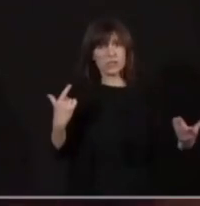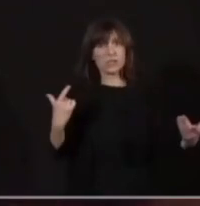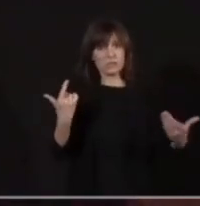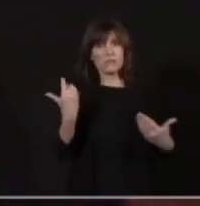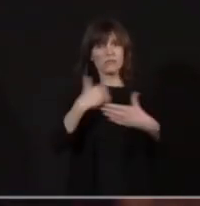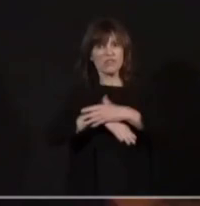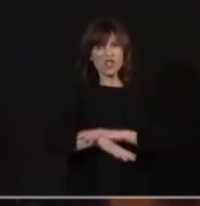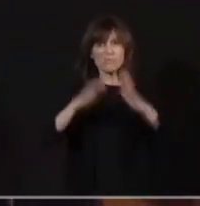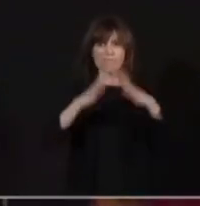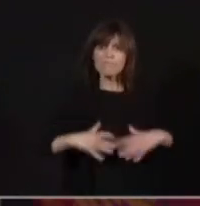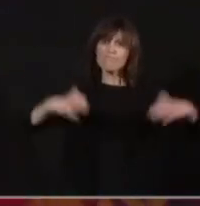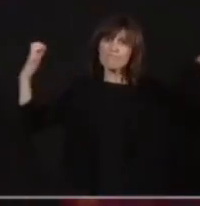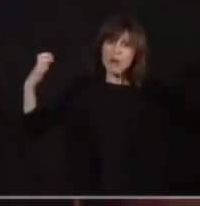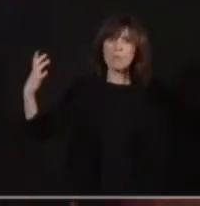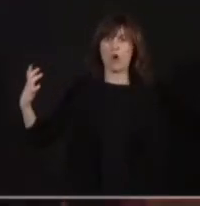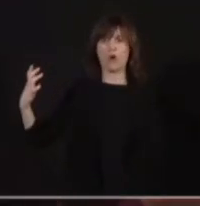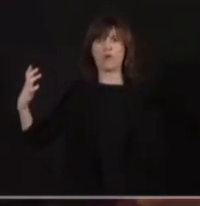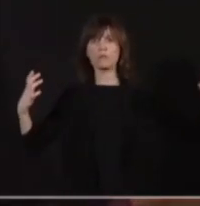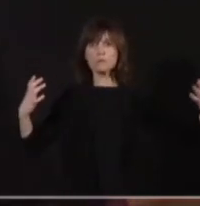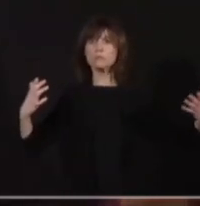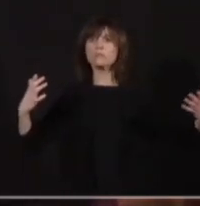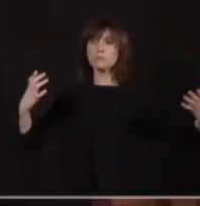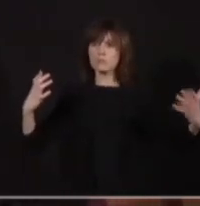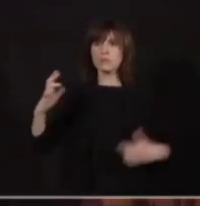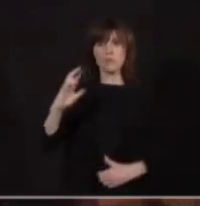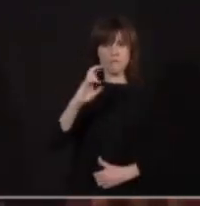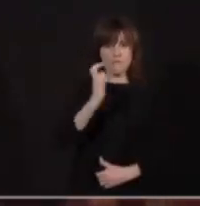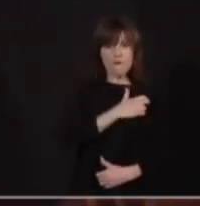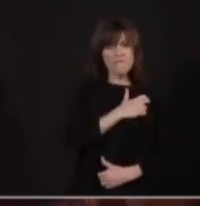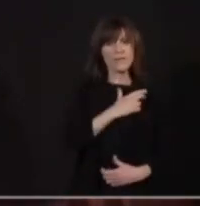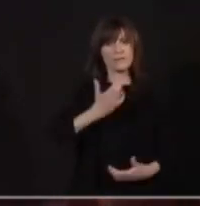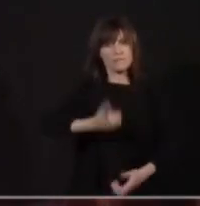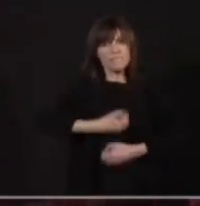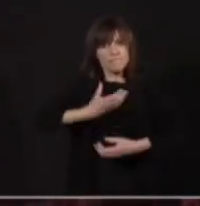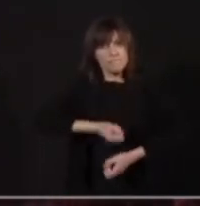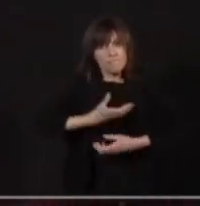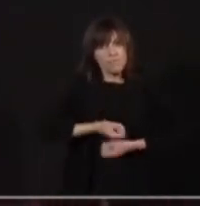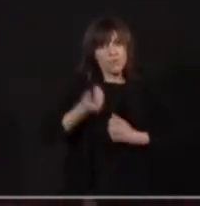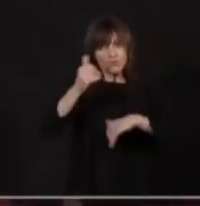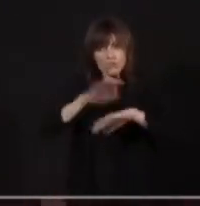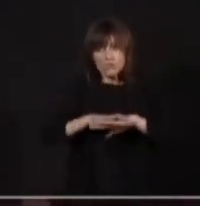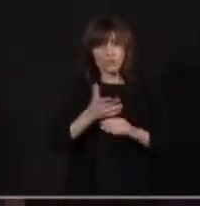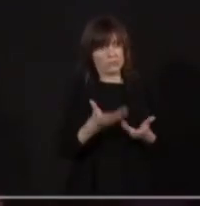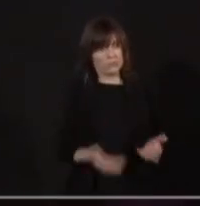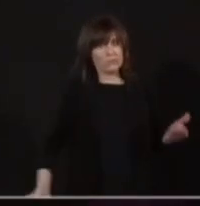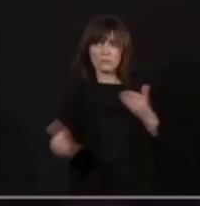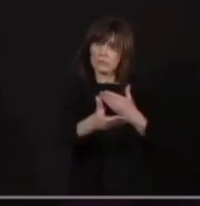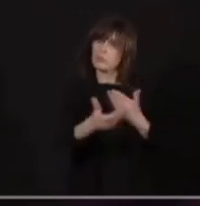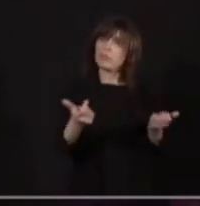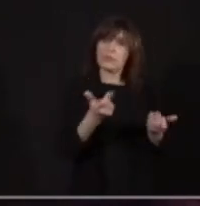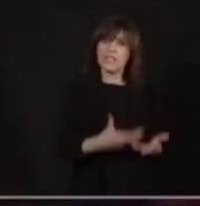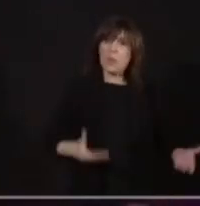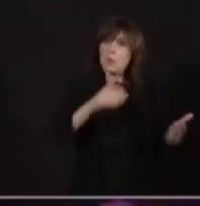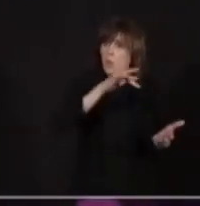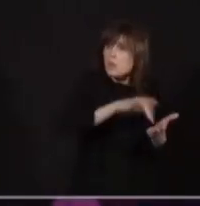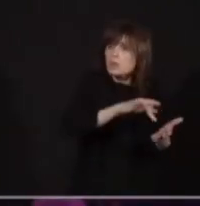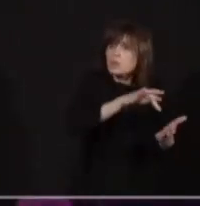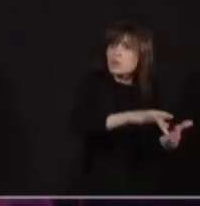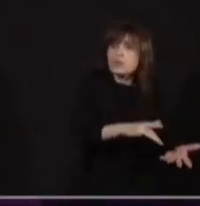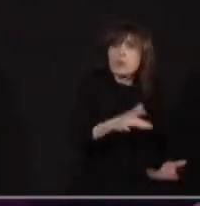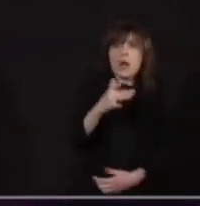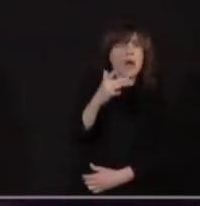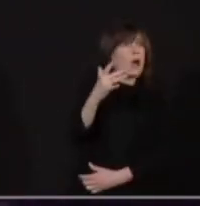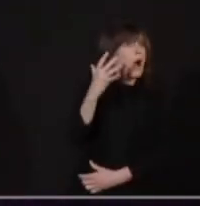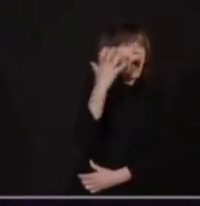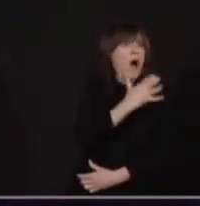ces milliers d'agriculteurs qui vivent dans des situations improbables. Il y a beaucoup trop de